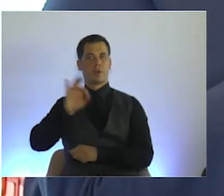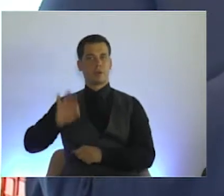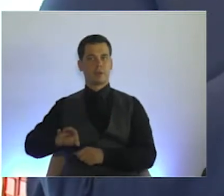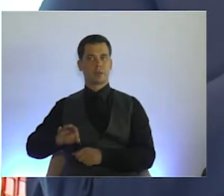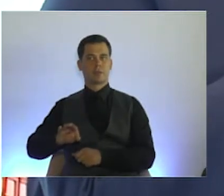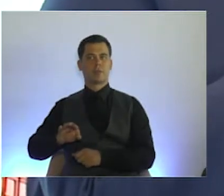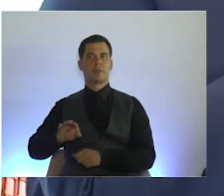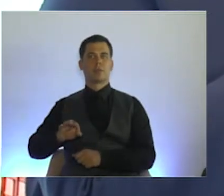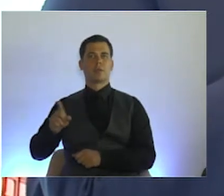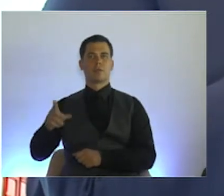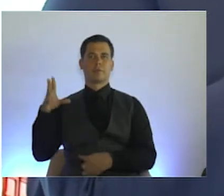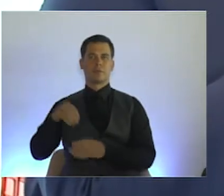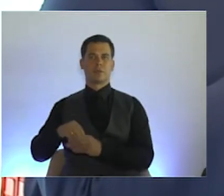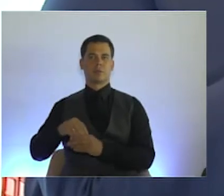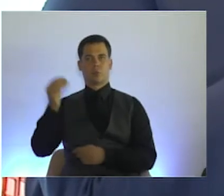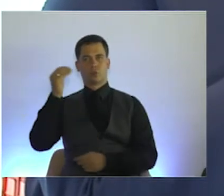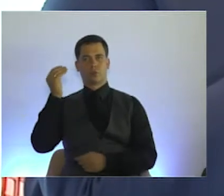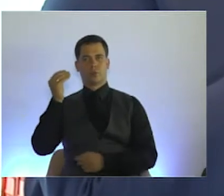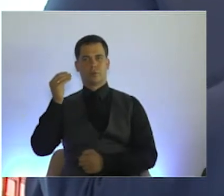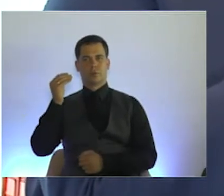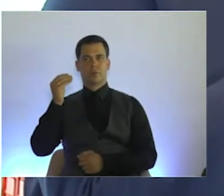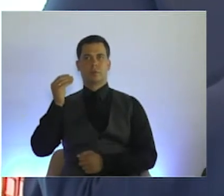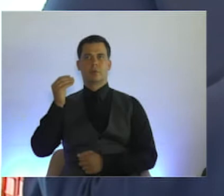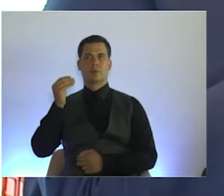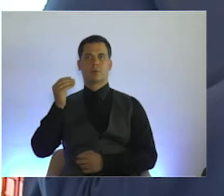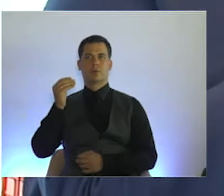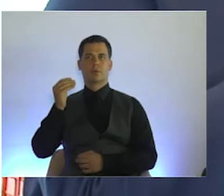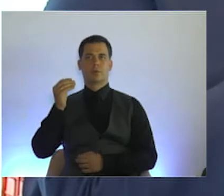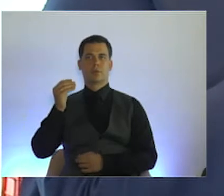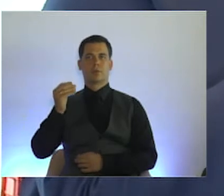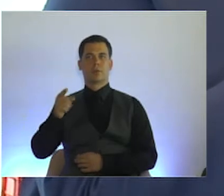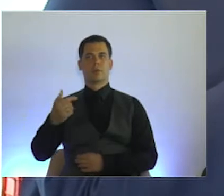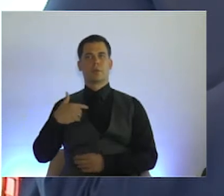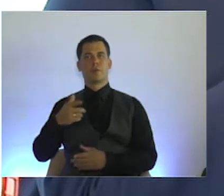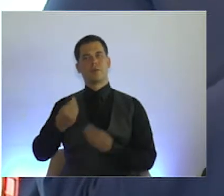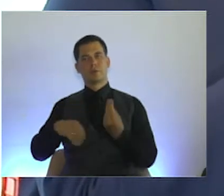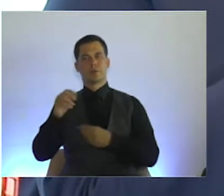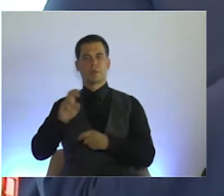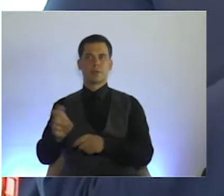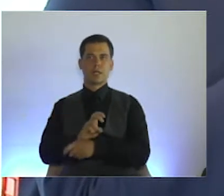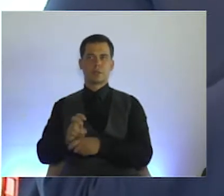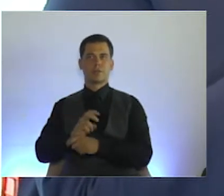gdzie uczniowie pogłębiają swoją wiedzę z szeroko rozumianych technik